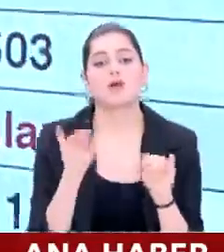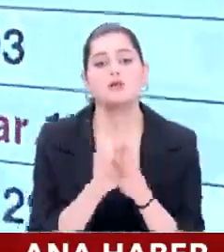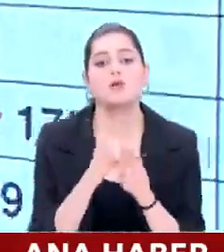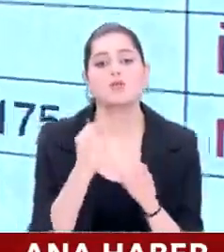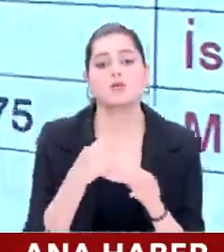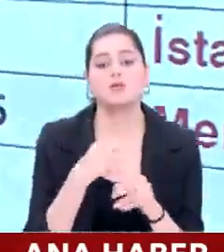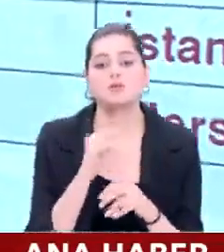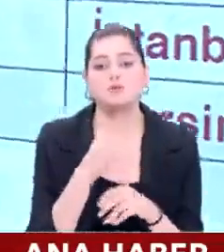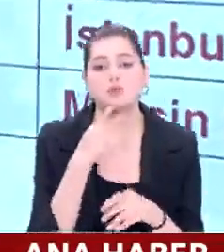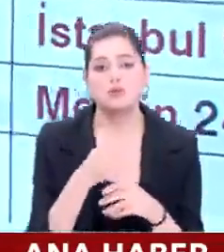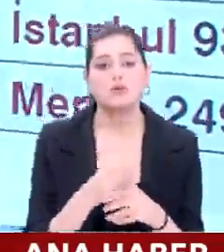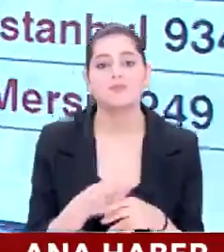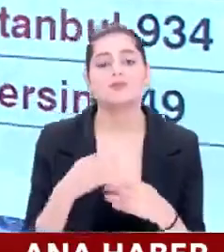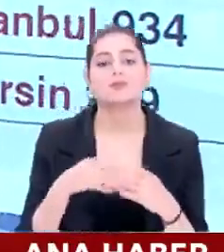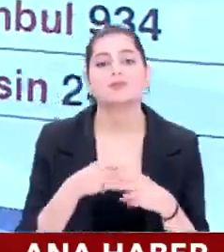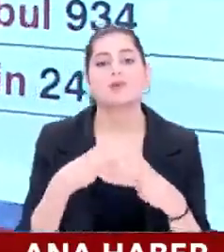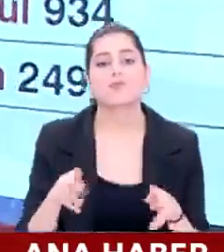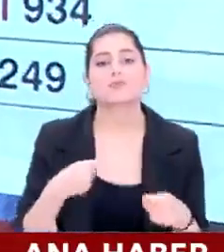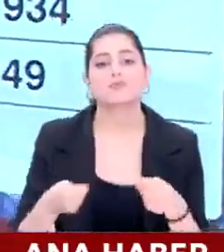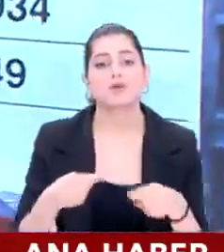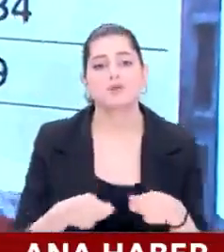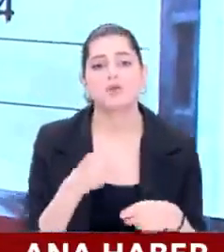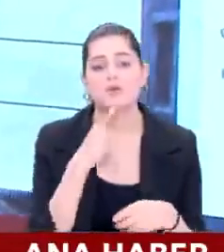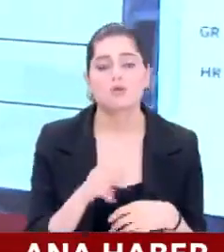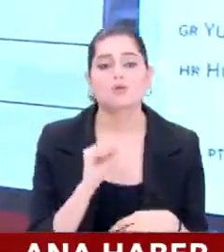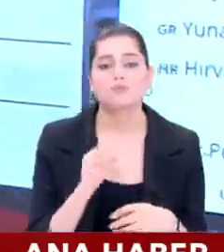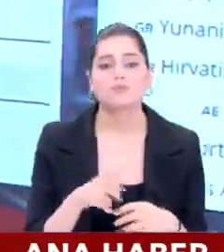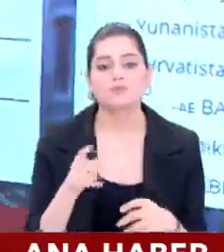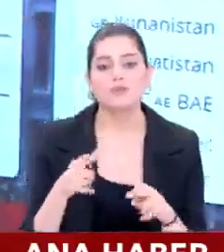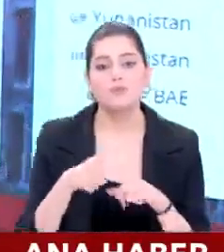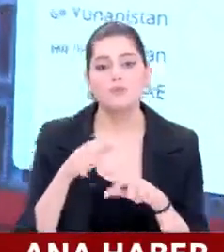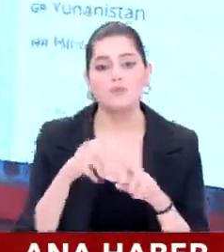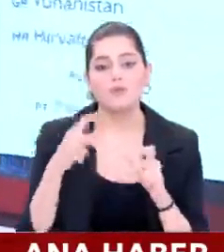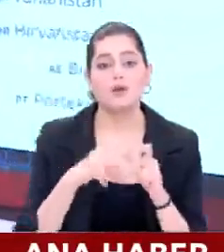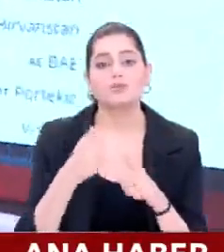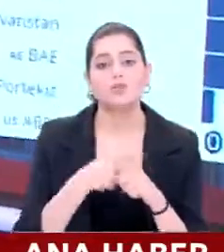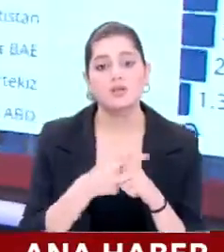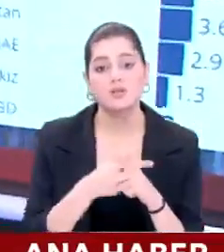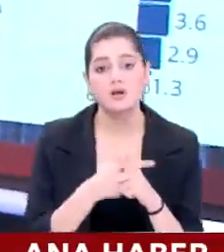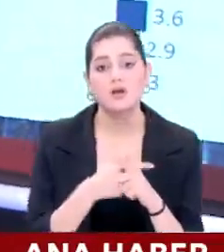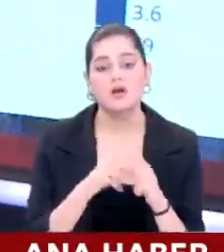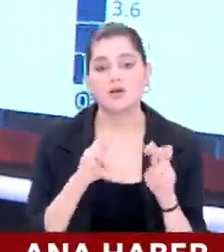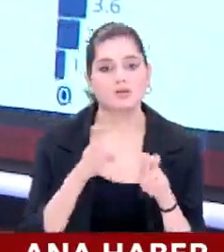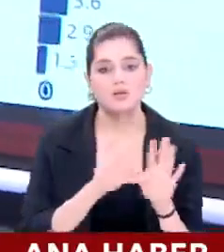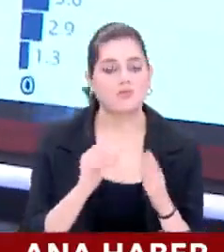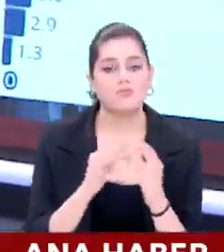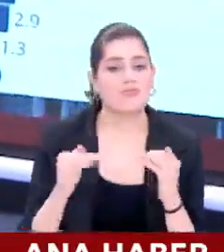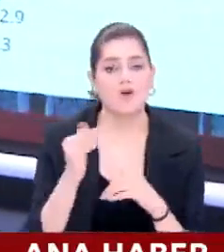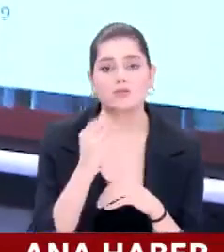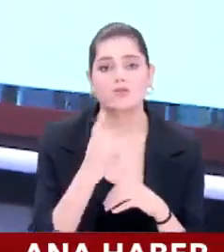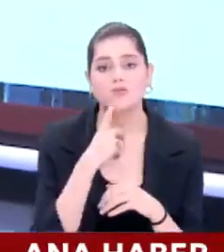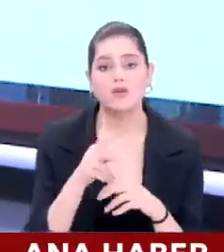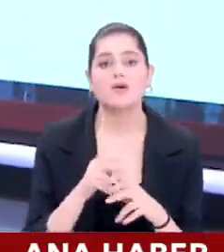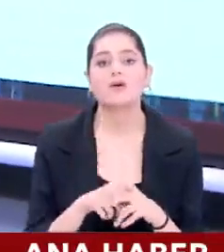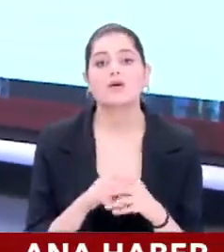kendisini savunuyor serbest piyasa disiplin içerisinde Elbette ki fakat faiz kiralar açıklanabilecek bir şey değil bu Hadi